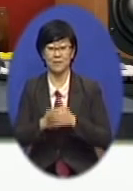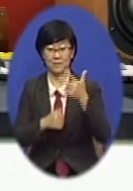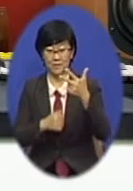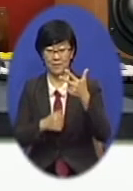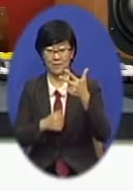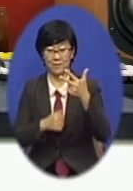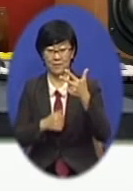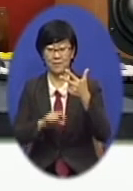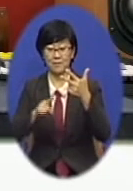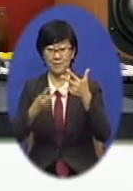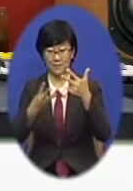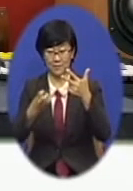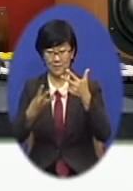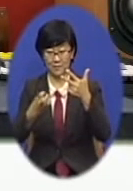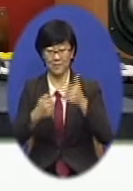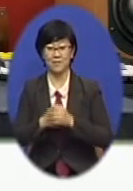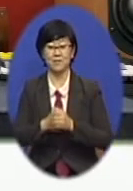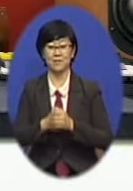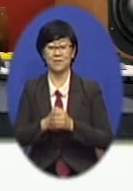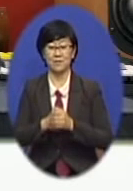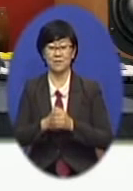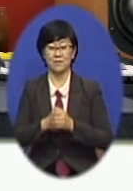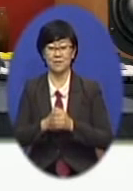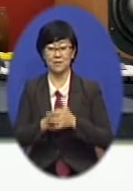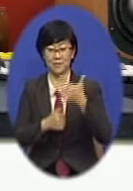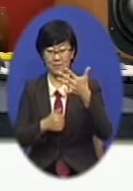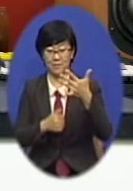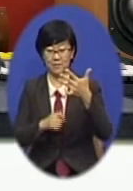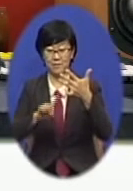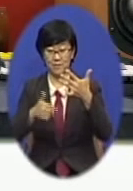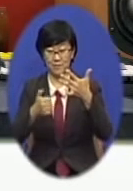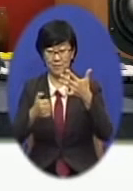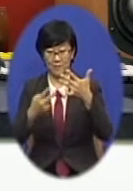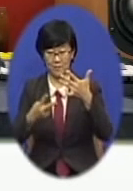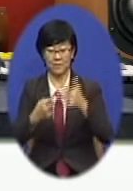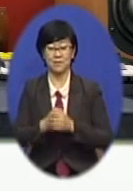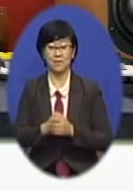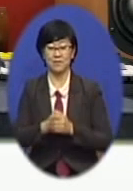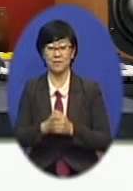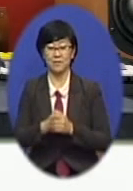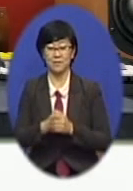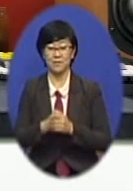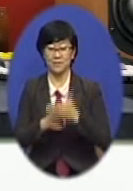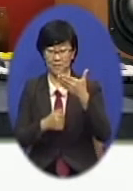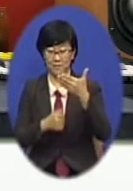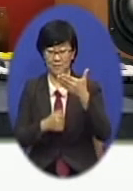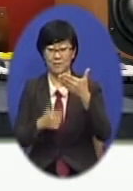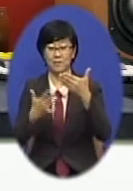119표입니다. 7번. 133표. 8번. 152표입니다. 자,